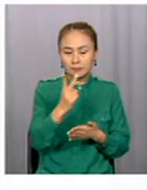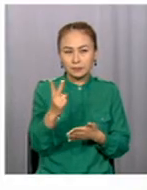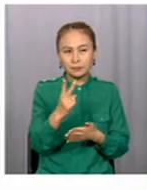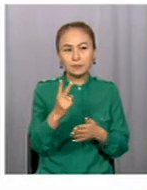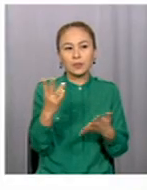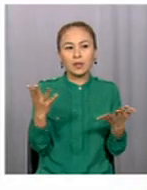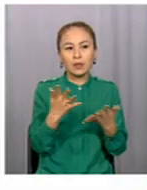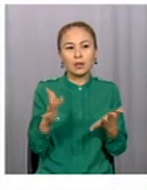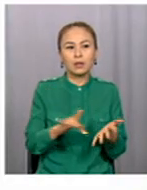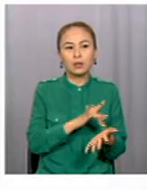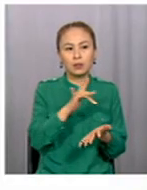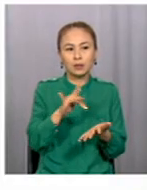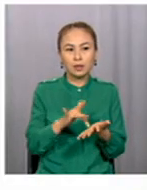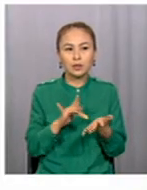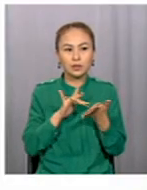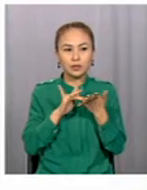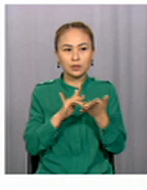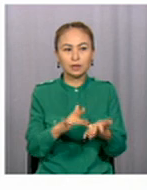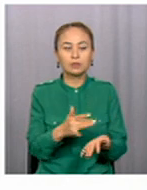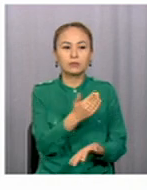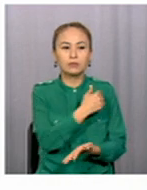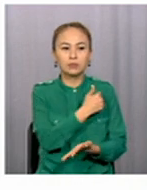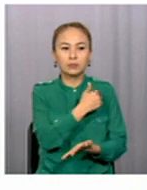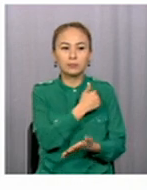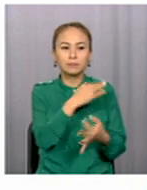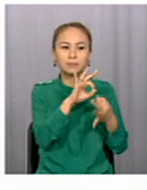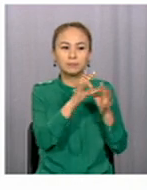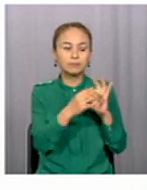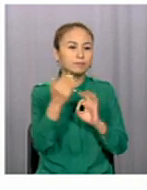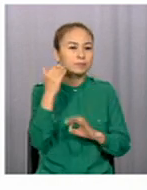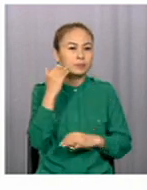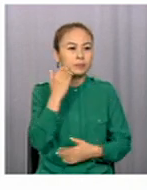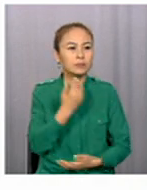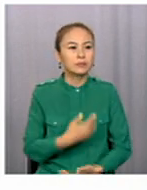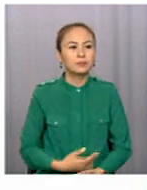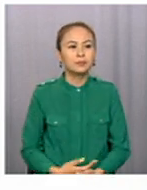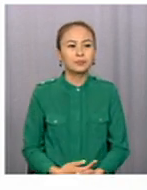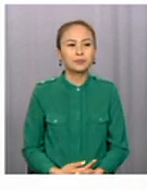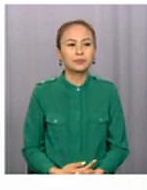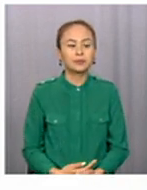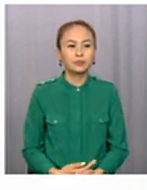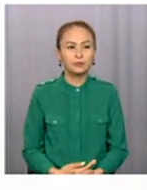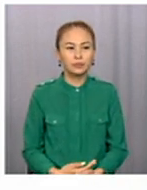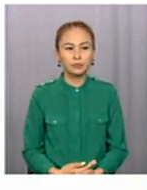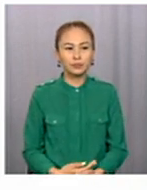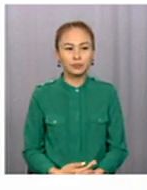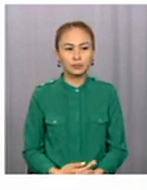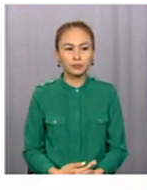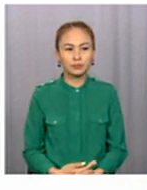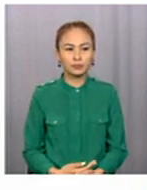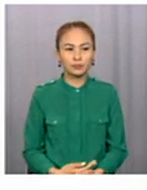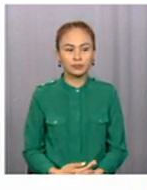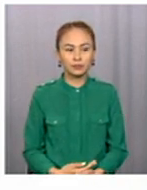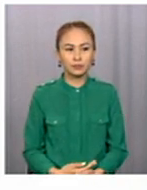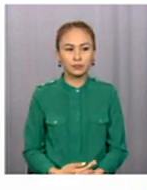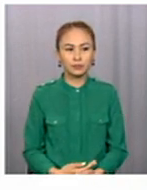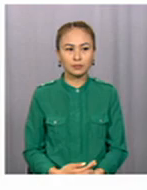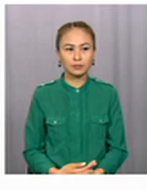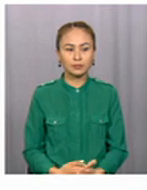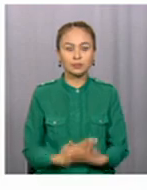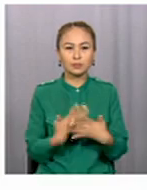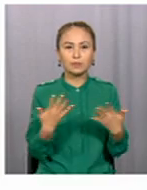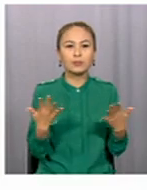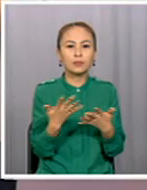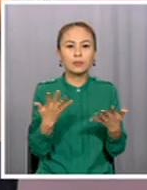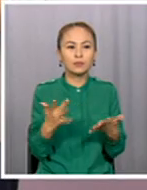қалаға саяхатқа шығатынымызды болжаңдар. Балалар, суретке назар аударыңдар. Бұл қай қала